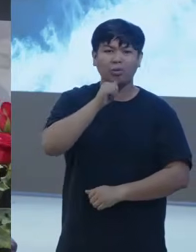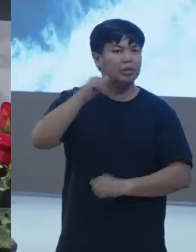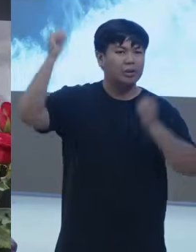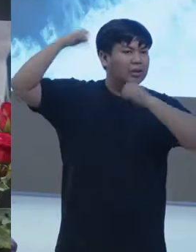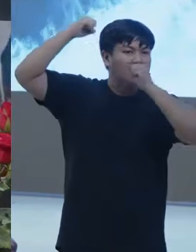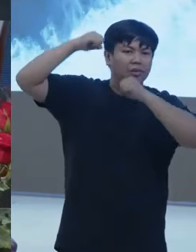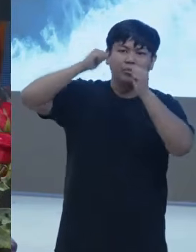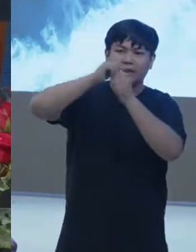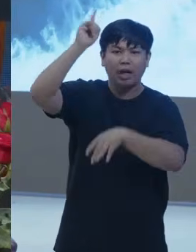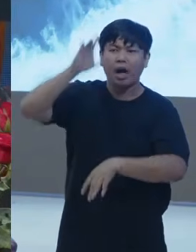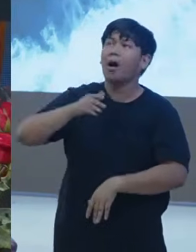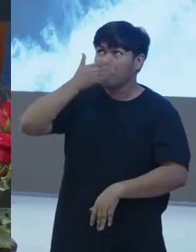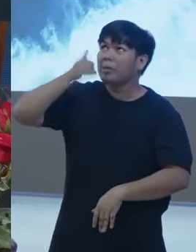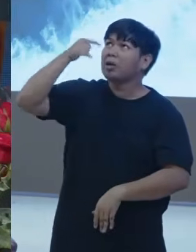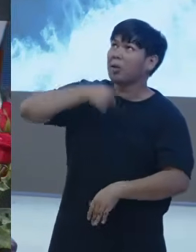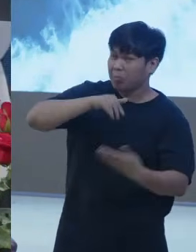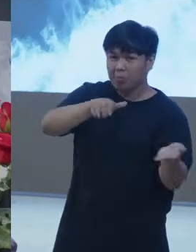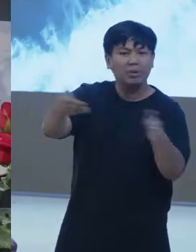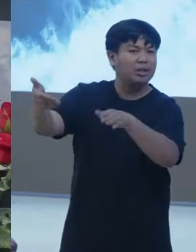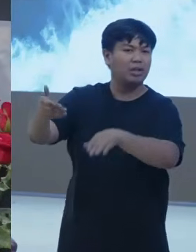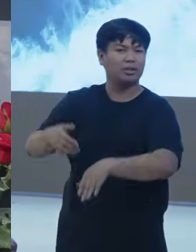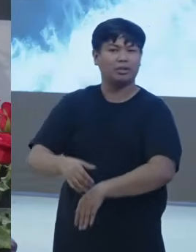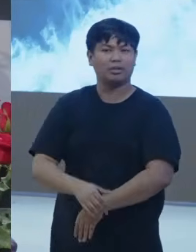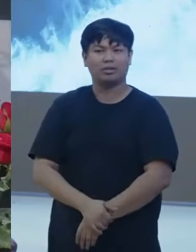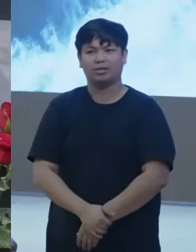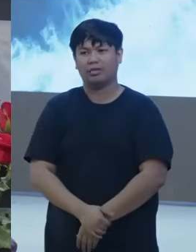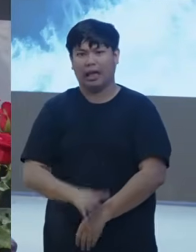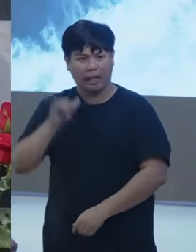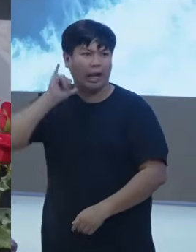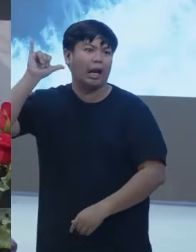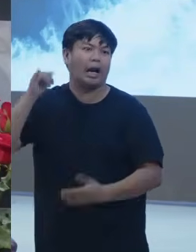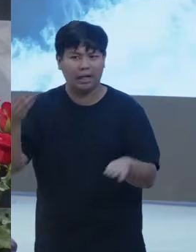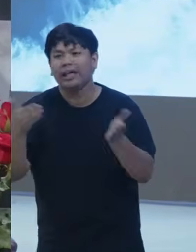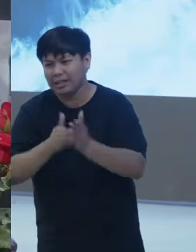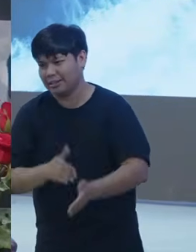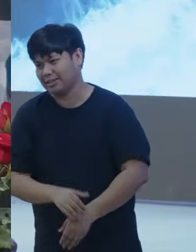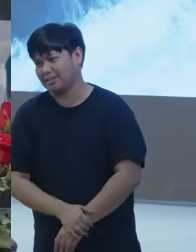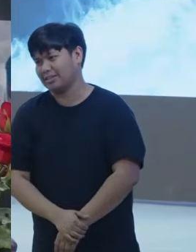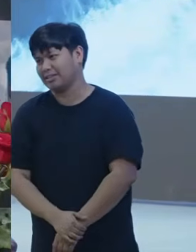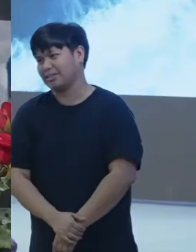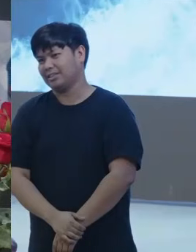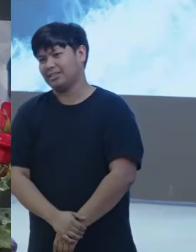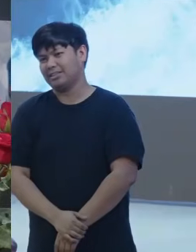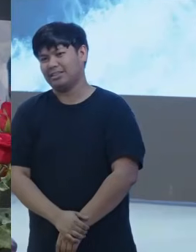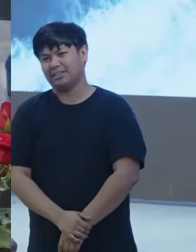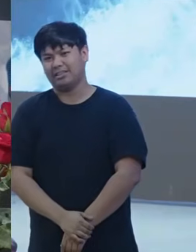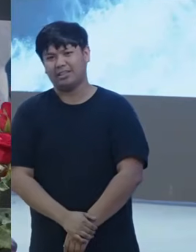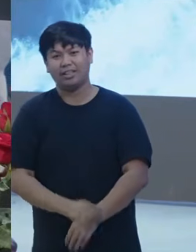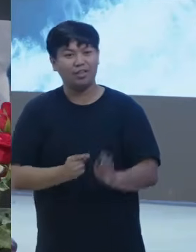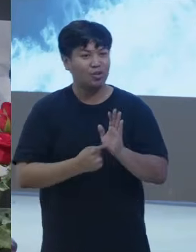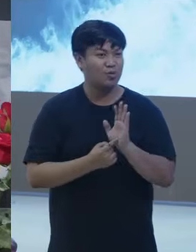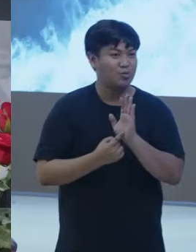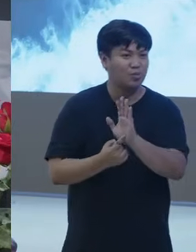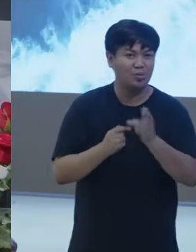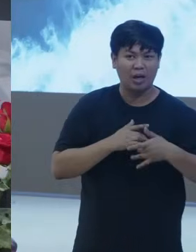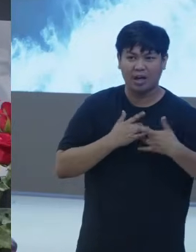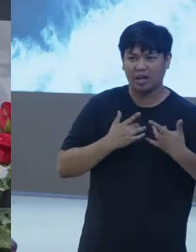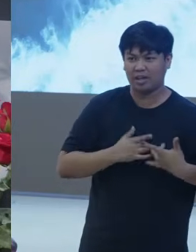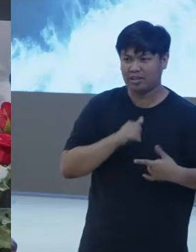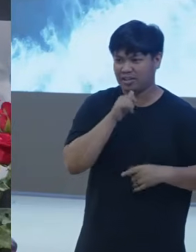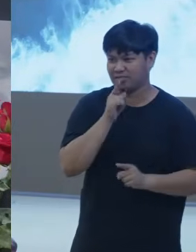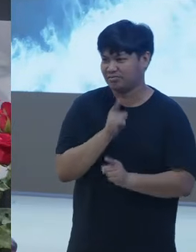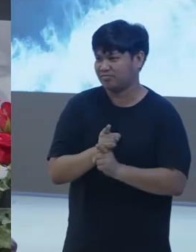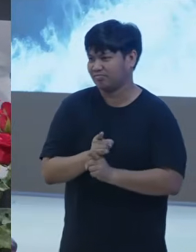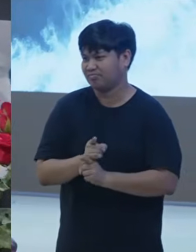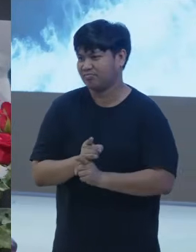Diyos. Hindi niya mapatawad ang Nineveh, katulad ng pagpapatawad ng Diyos. Yung lahat ng